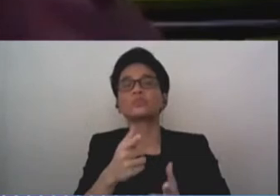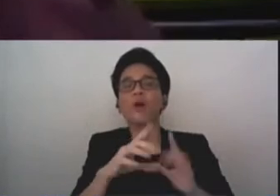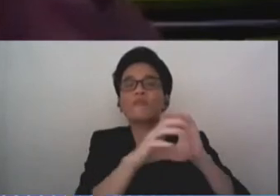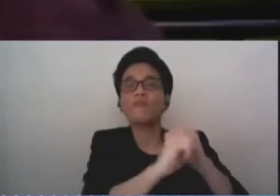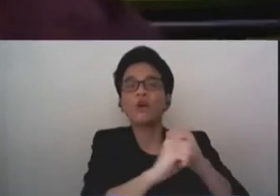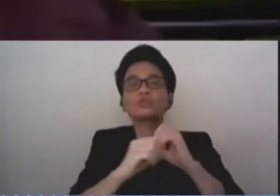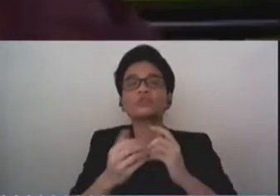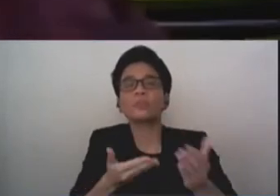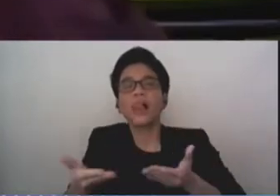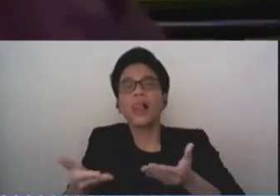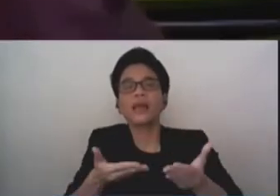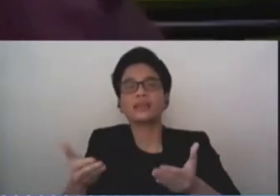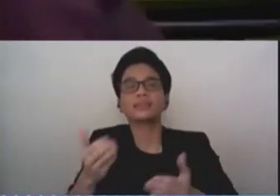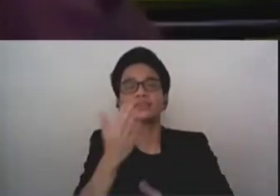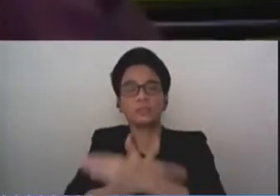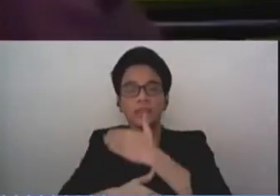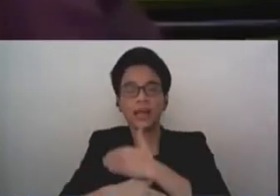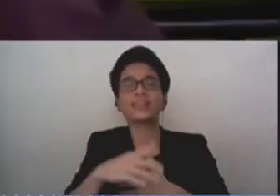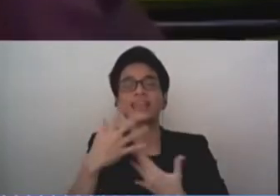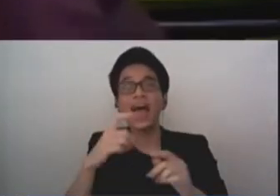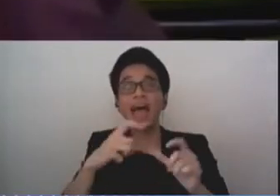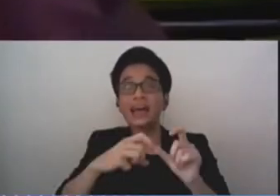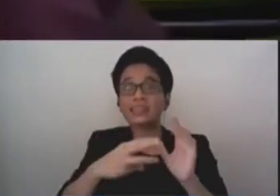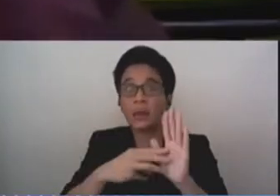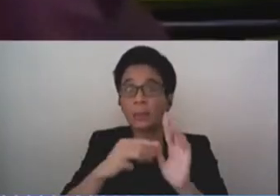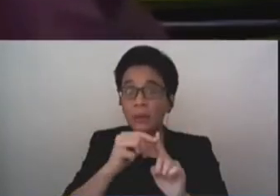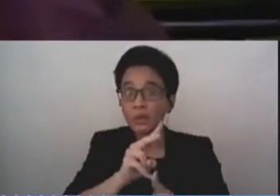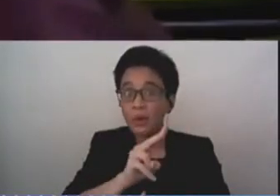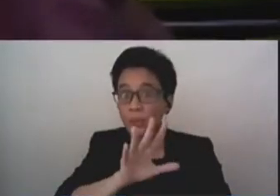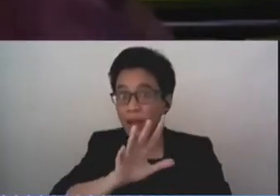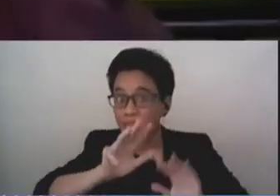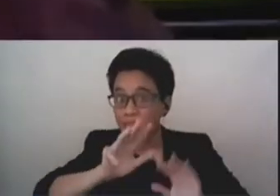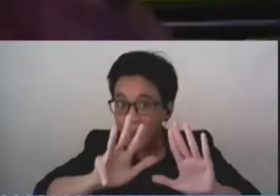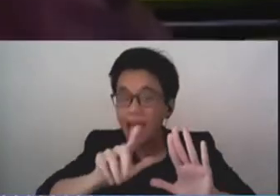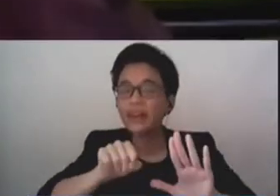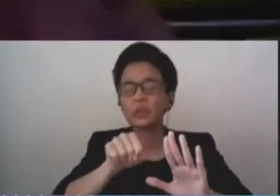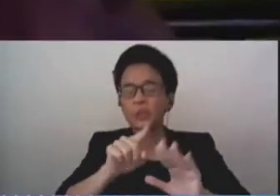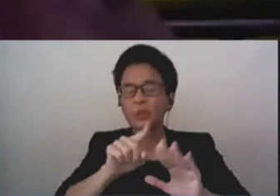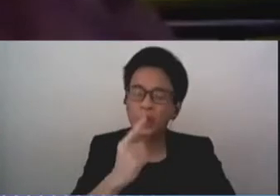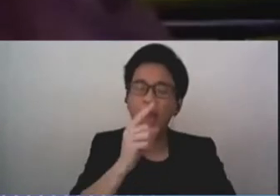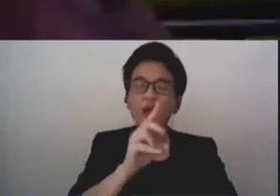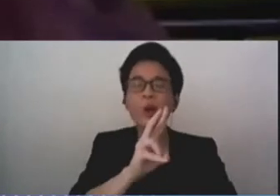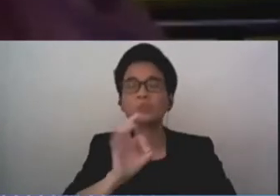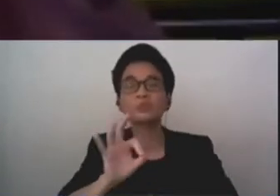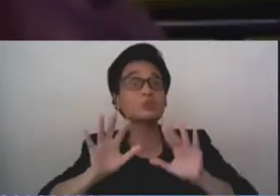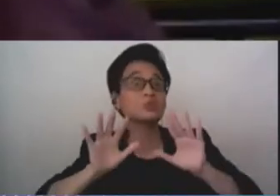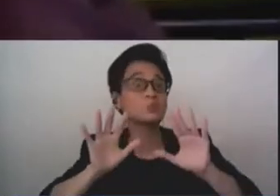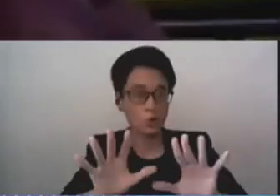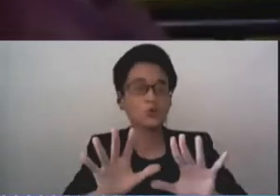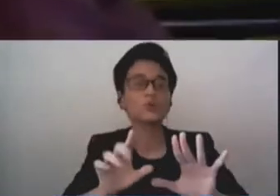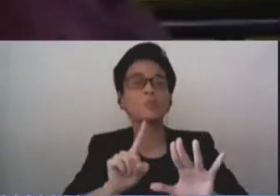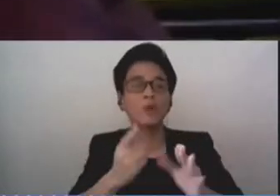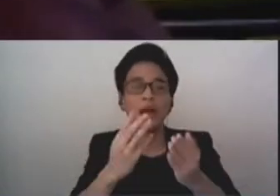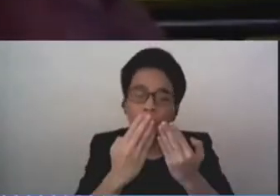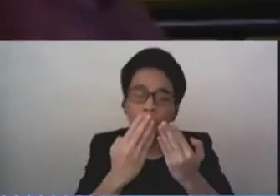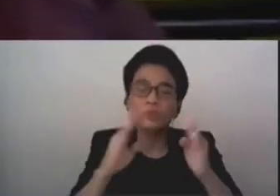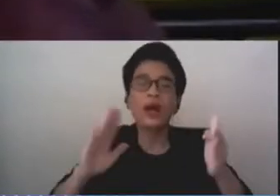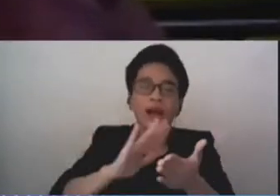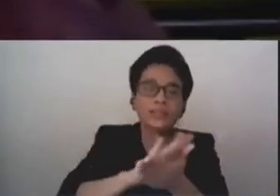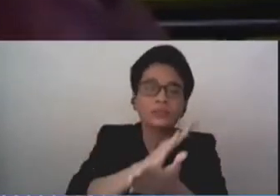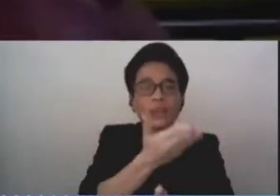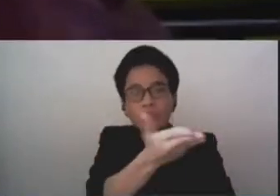SMP 259 sudah dari sejak tahun 2010 sudah melayani anak-anak berkebutuhan khusus yang